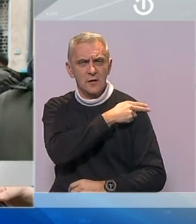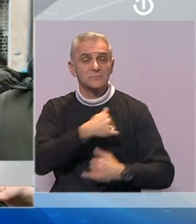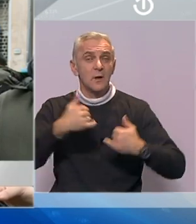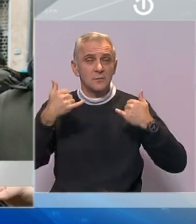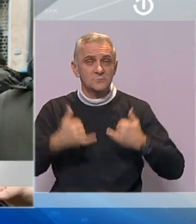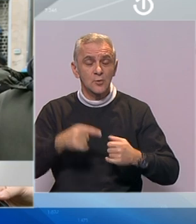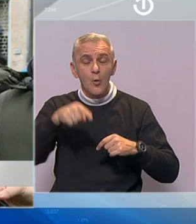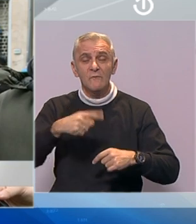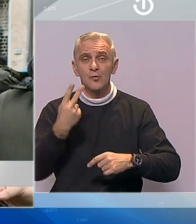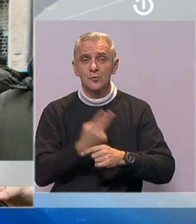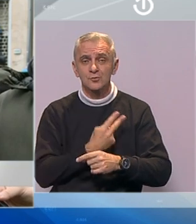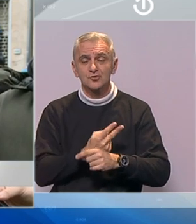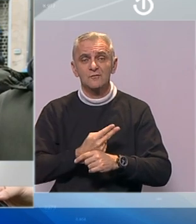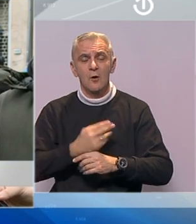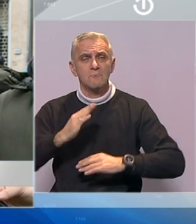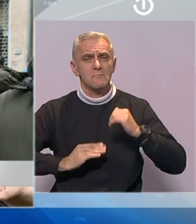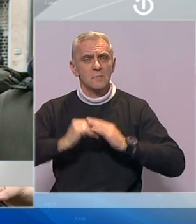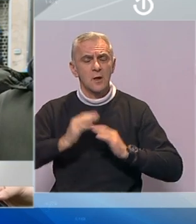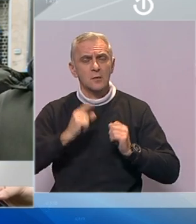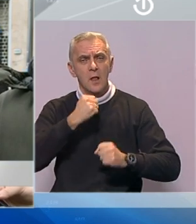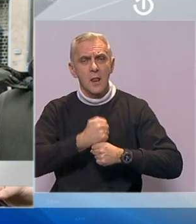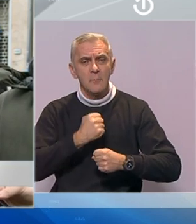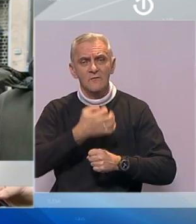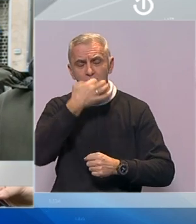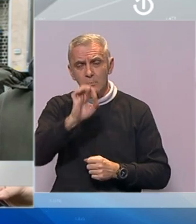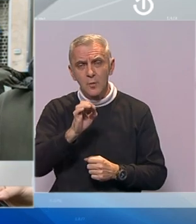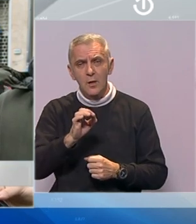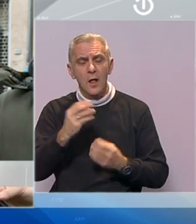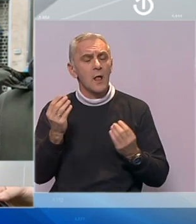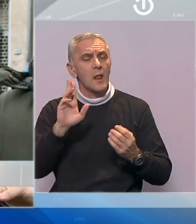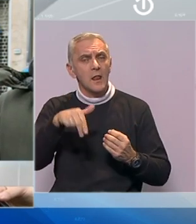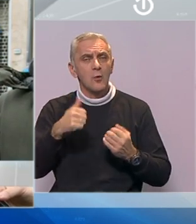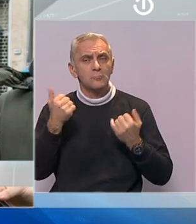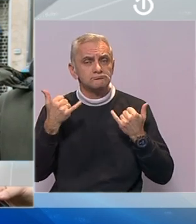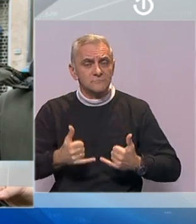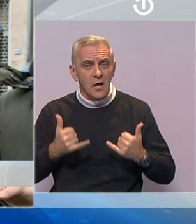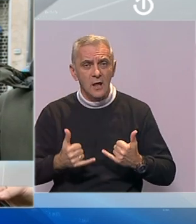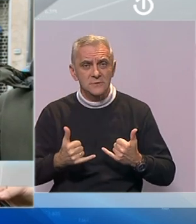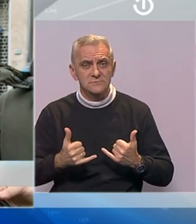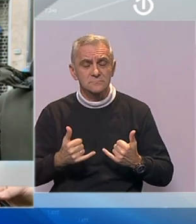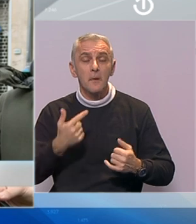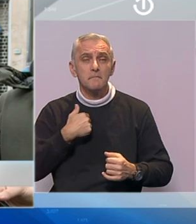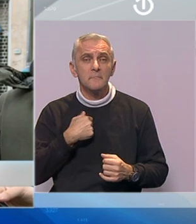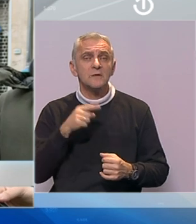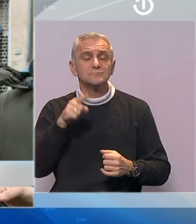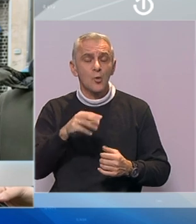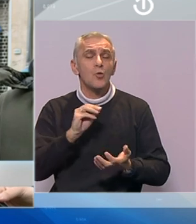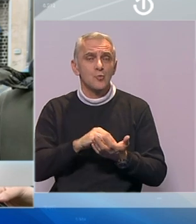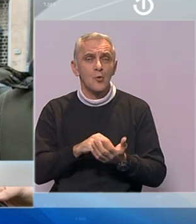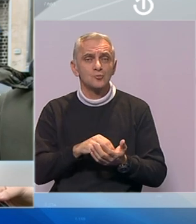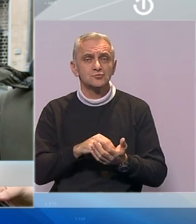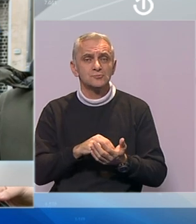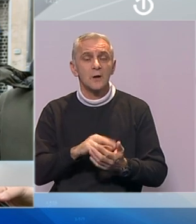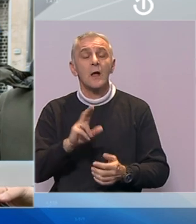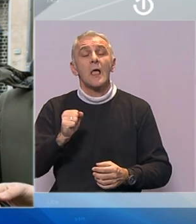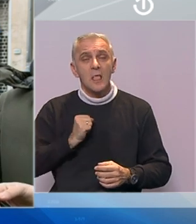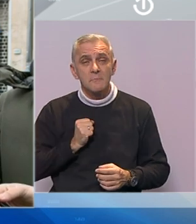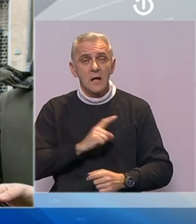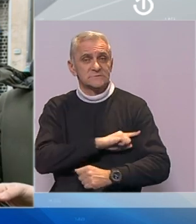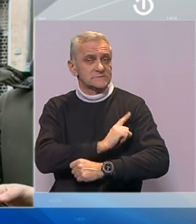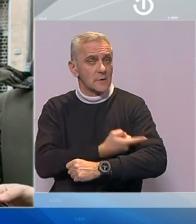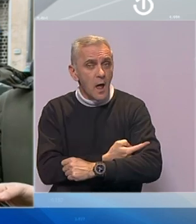da ovu zemlju grade i naprave bolje ono što jeste danas svakako. I mi smo tu još uvijek dok imamo i